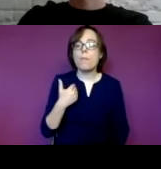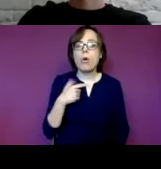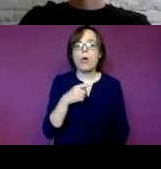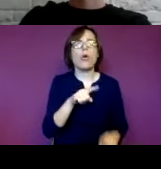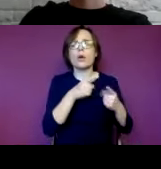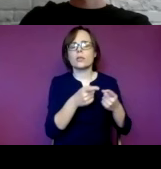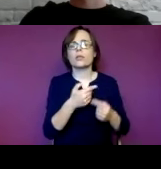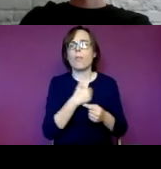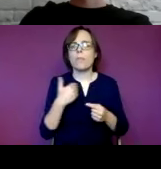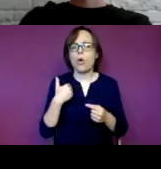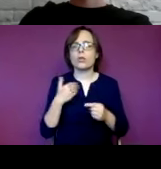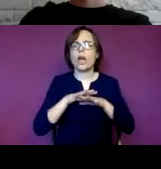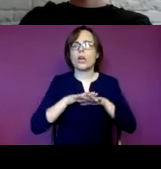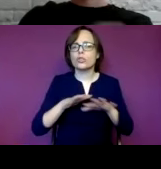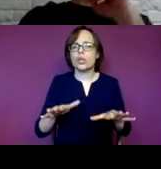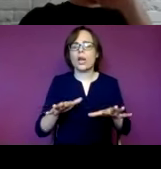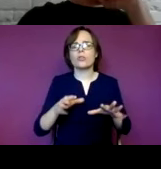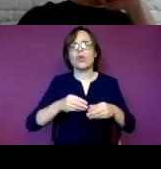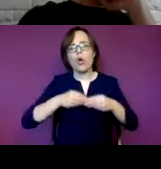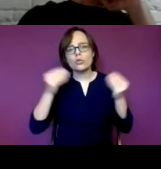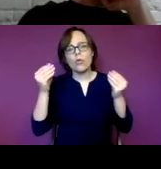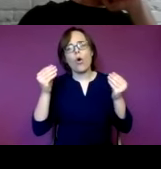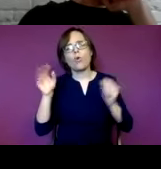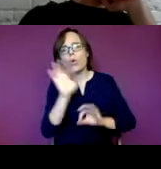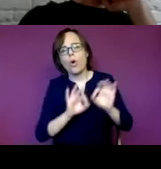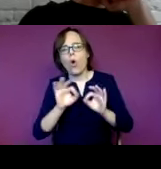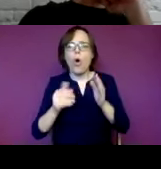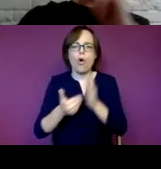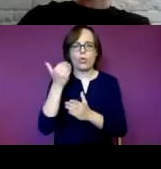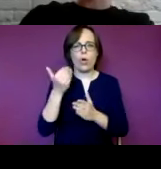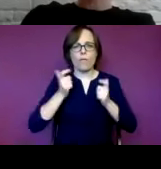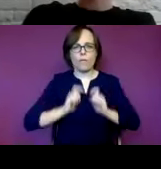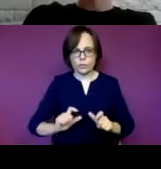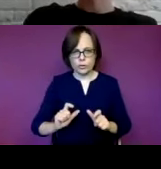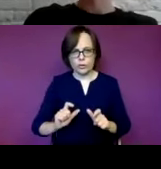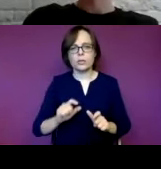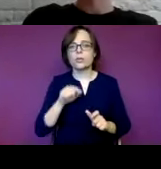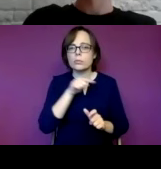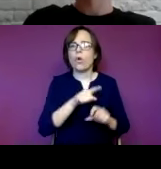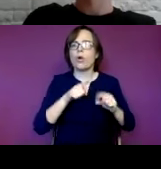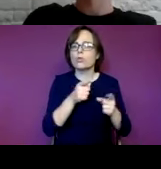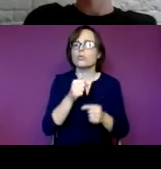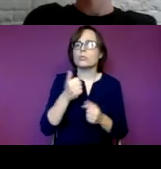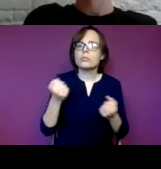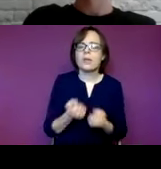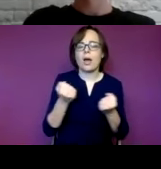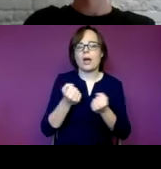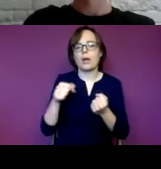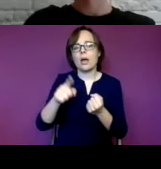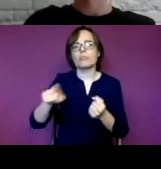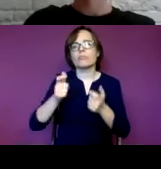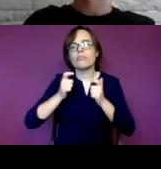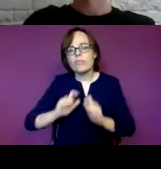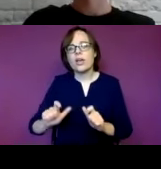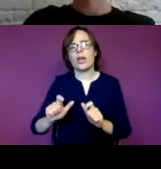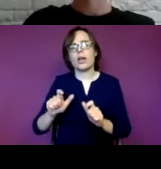która jakby dzisiaj próbuje no, te wsie no, wprowadzić i przez nie pokazywać no,